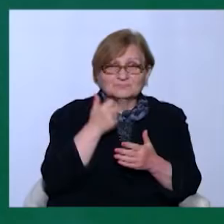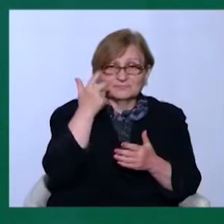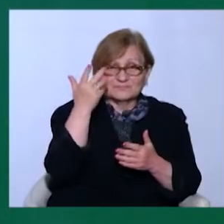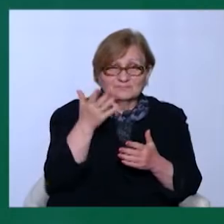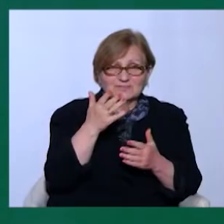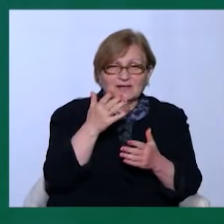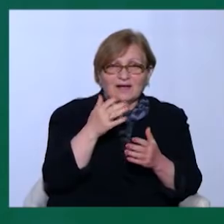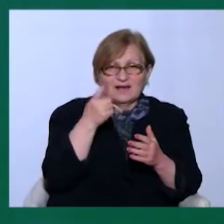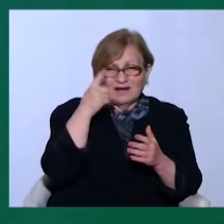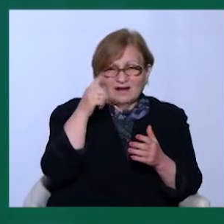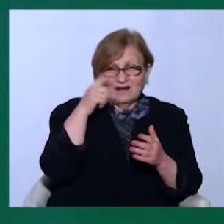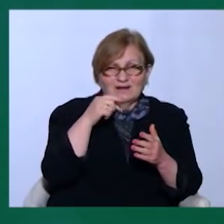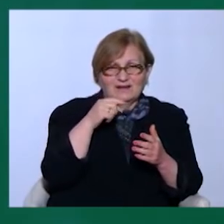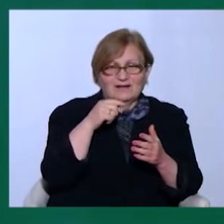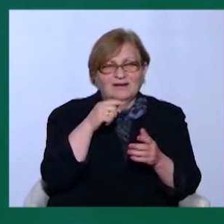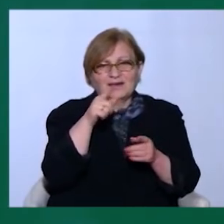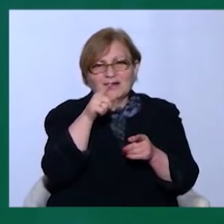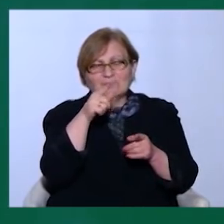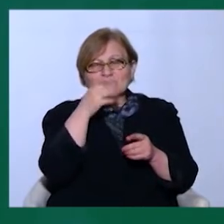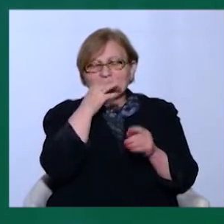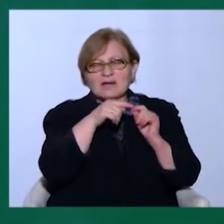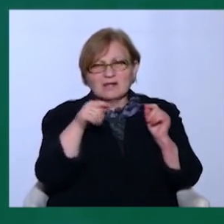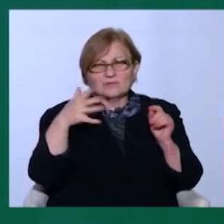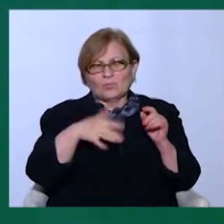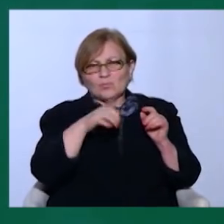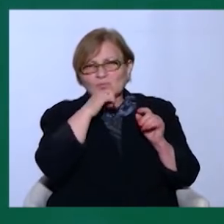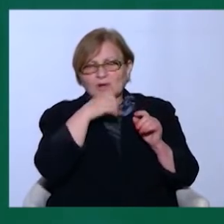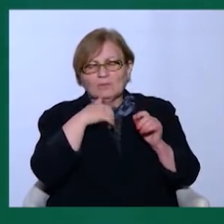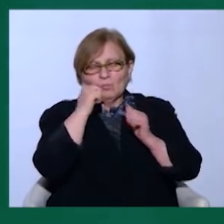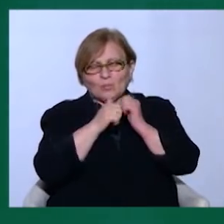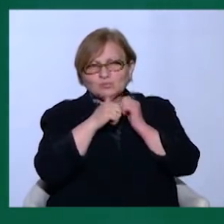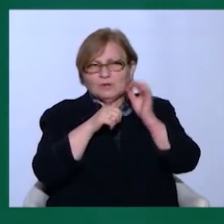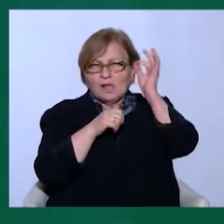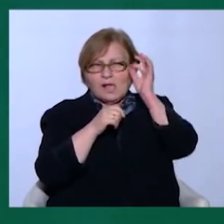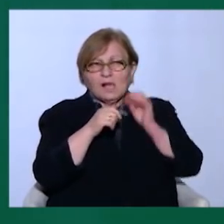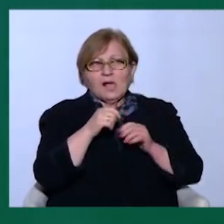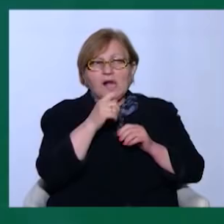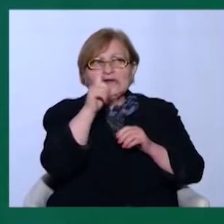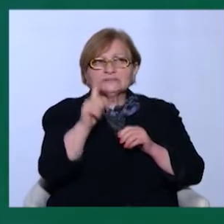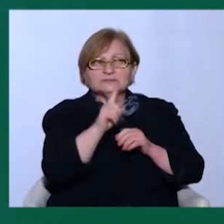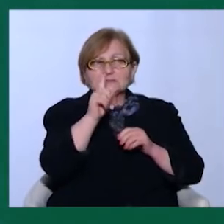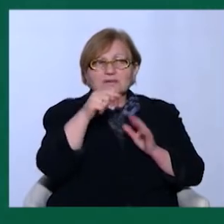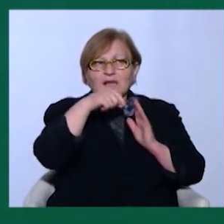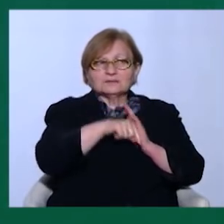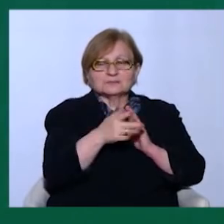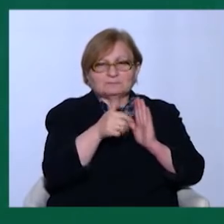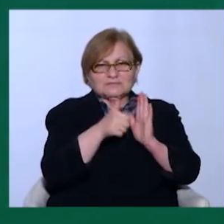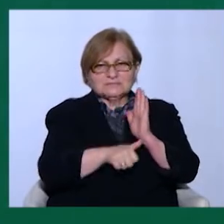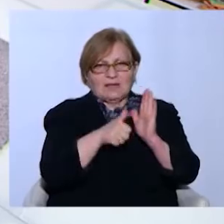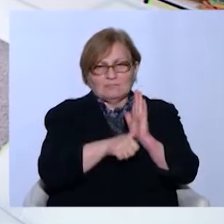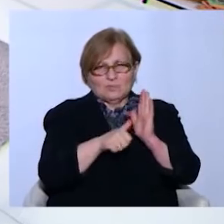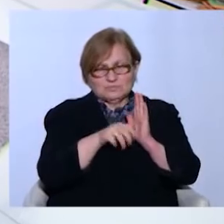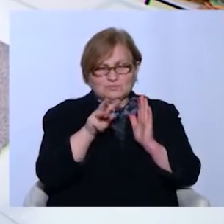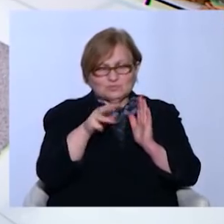ამოცანაშიც არ შევხვდი, საათებს სულ ეს ამოცანა მახსენდებოდა და არასდროს აღარ შემშლია, რომ 1 საათში არის 60